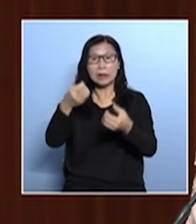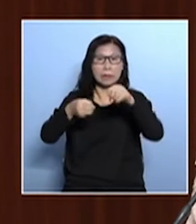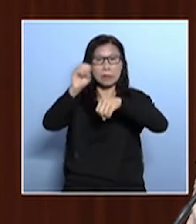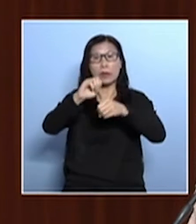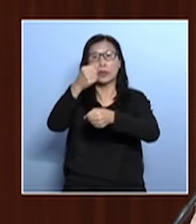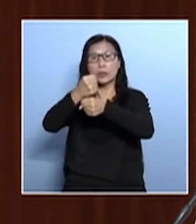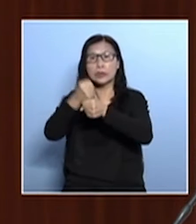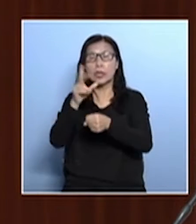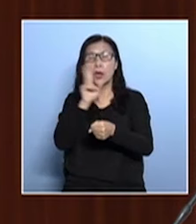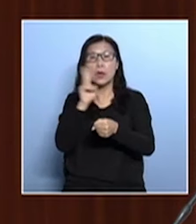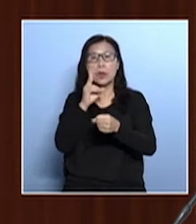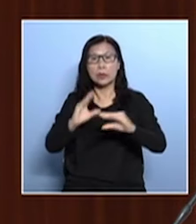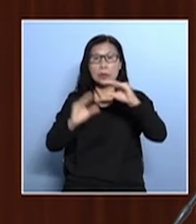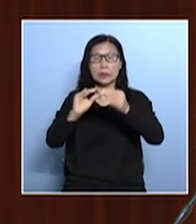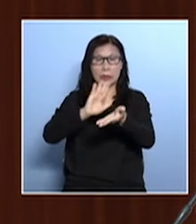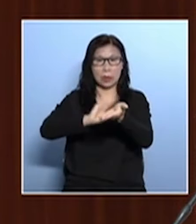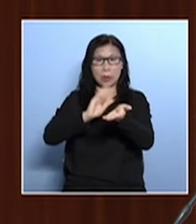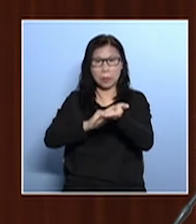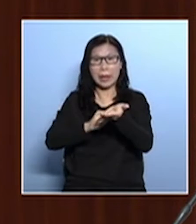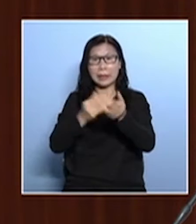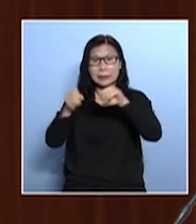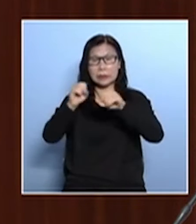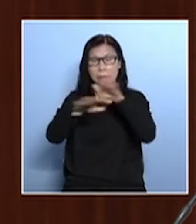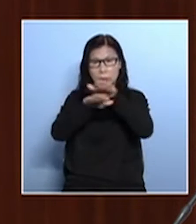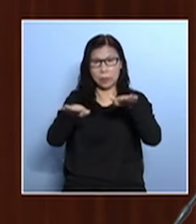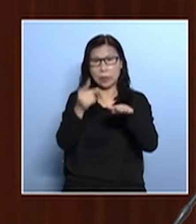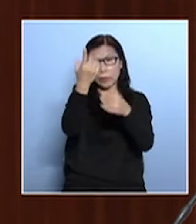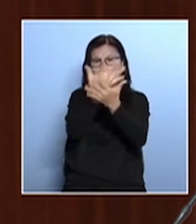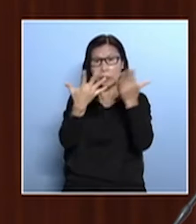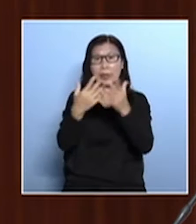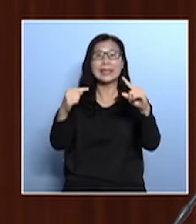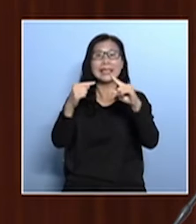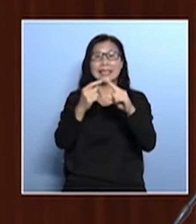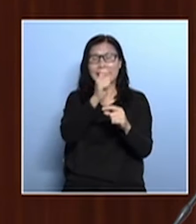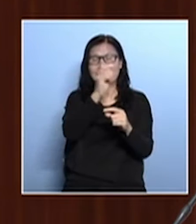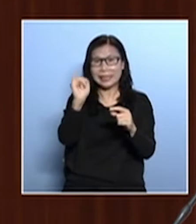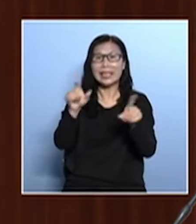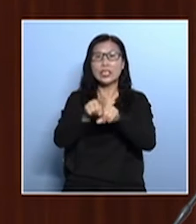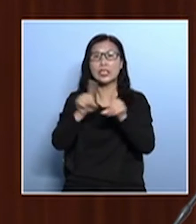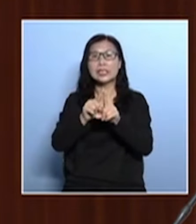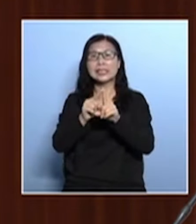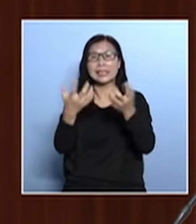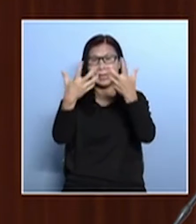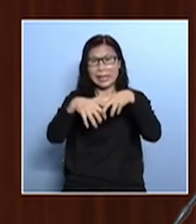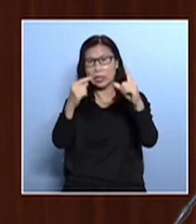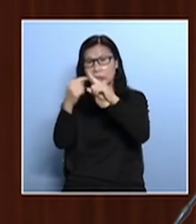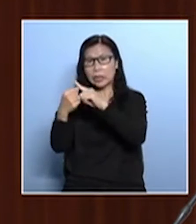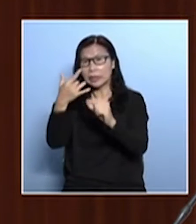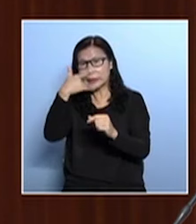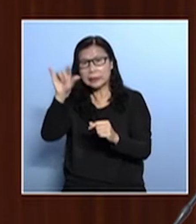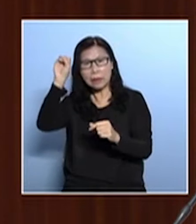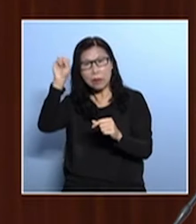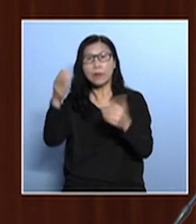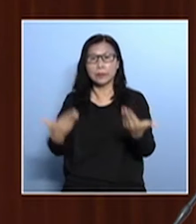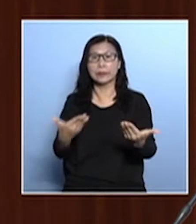方面，例如建立醫療科技創新平台和人工智能及機械人科技創新平